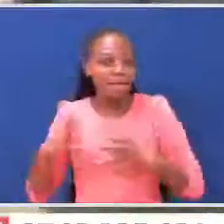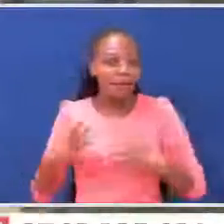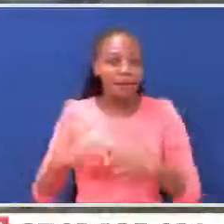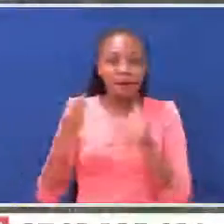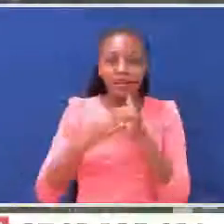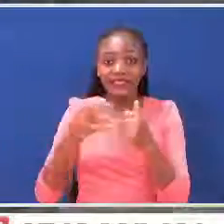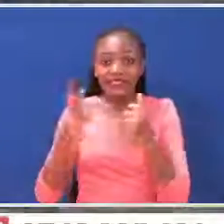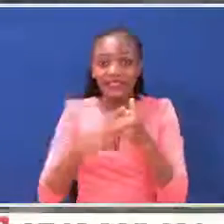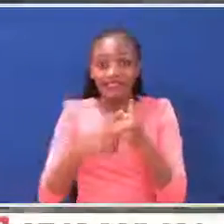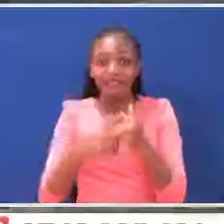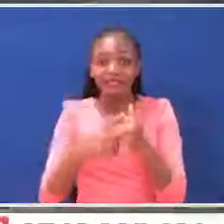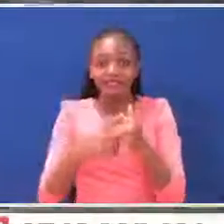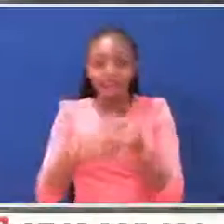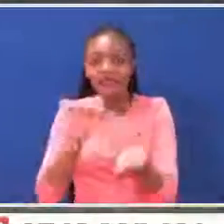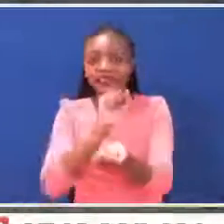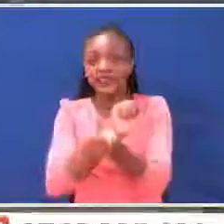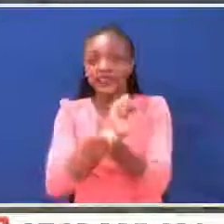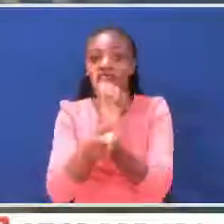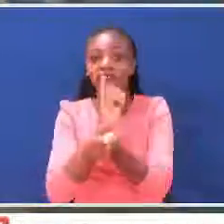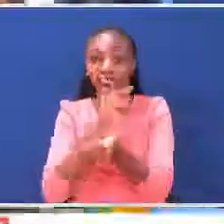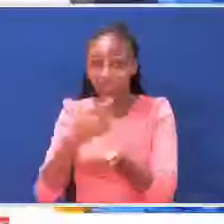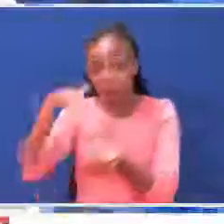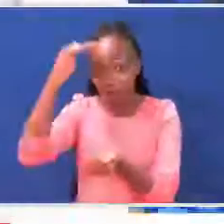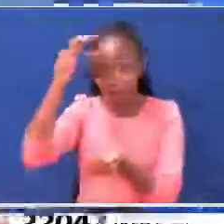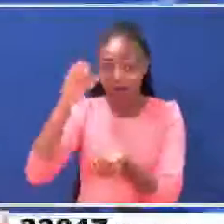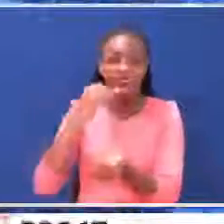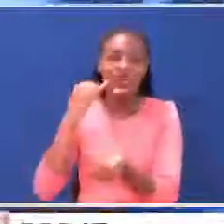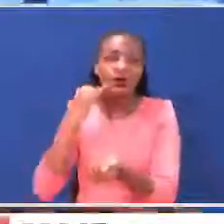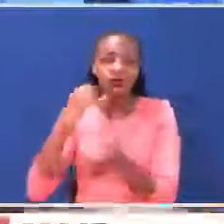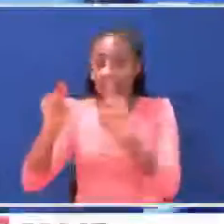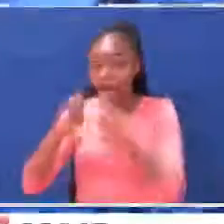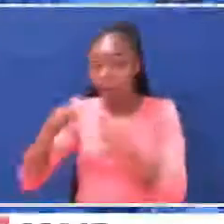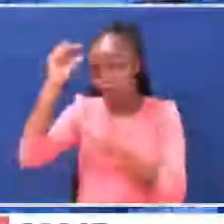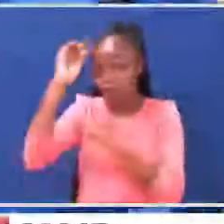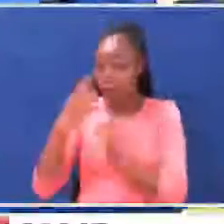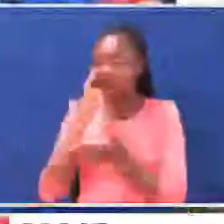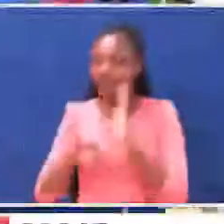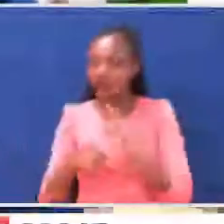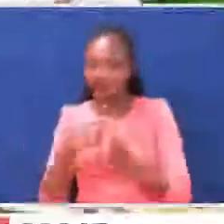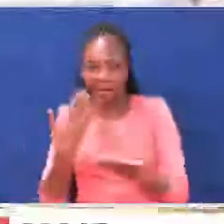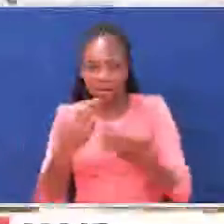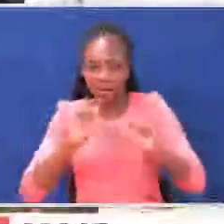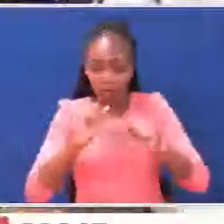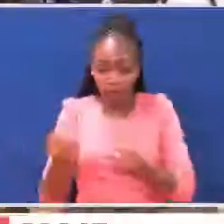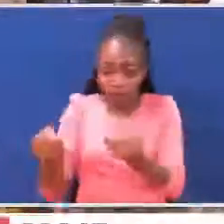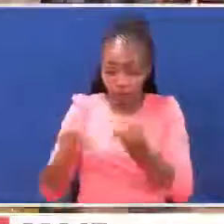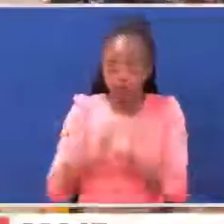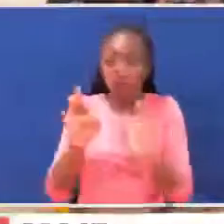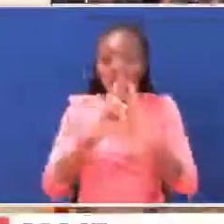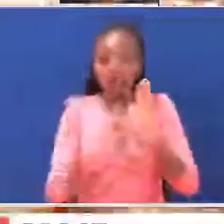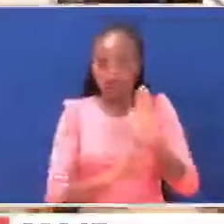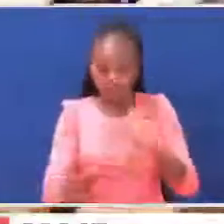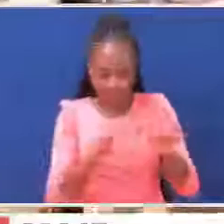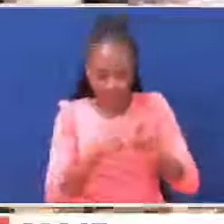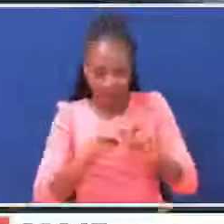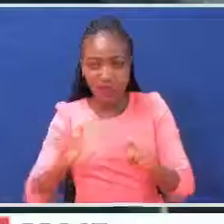89 walitiwa mbaroni katika klabu moja mjini Nakuru, Gavana Liki Nyanjui akisema huenda akaweka masharti zaidi katika kaunti